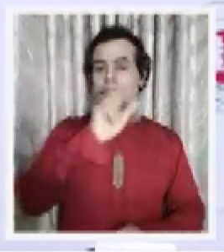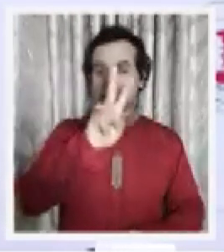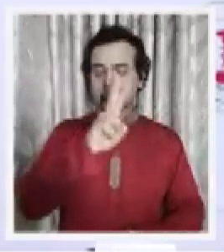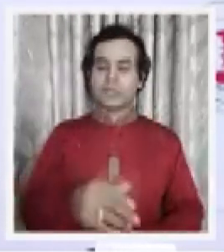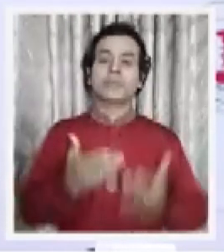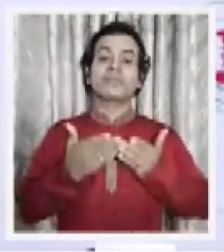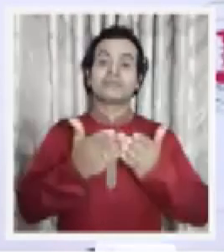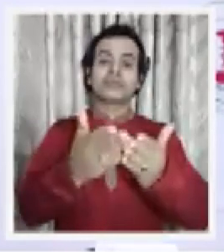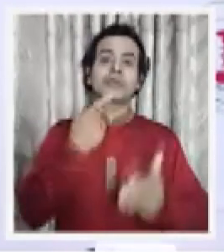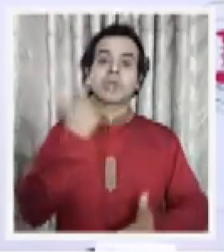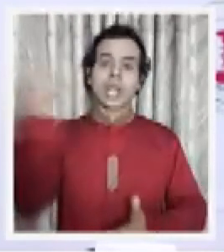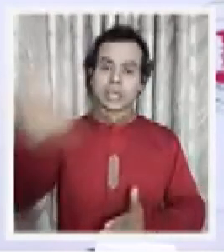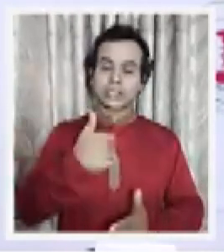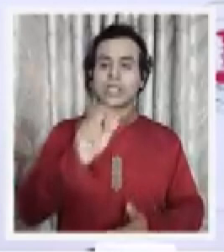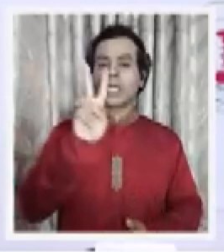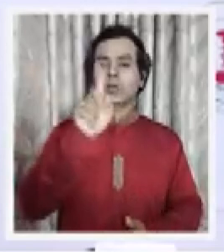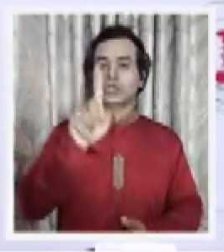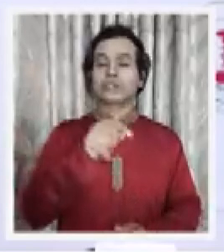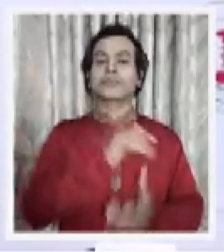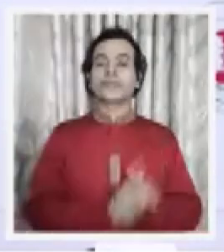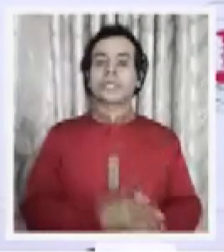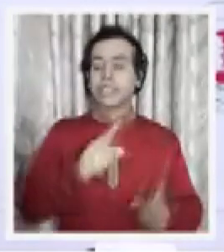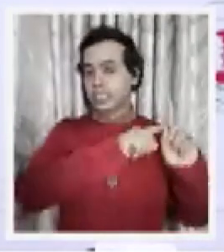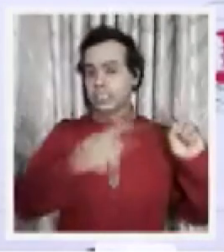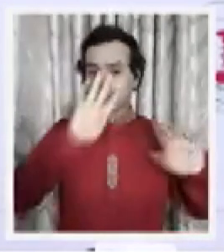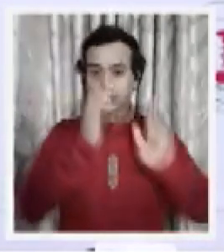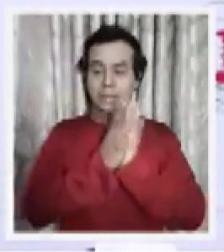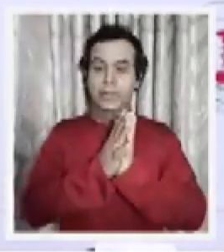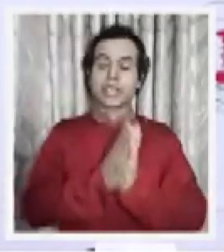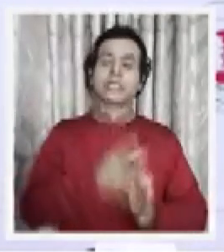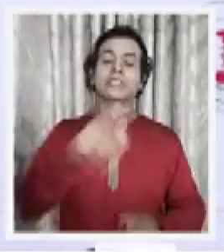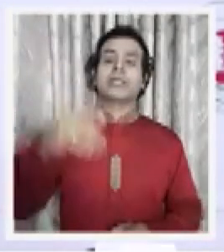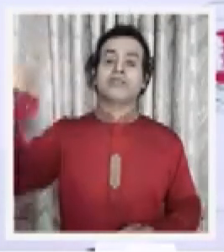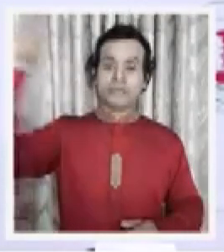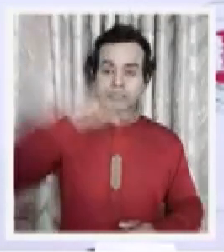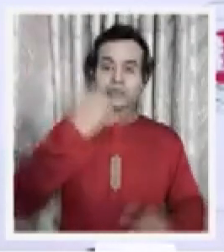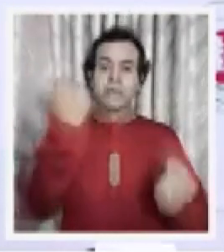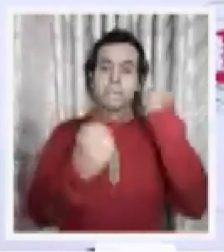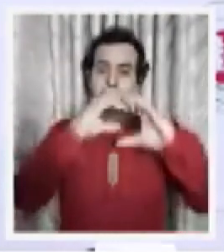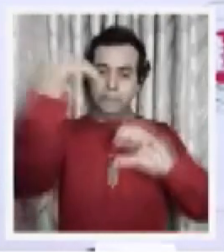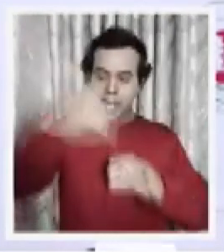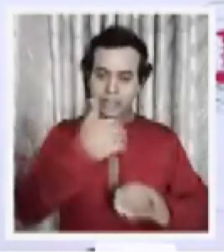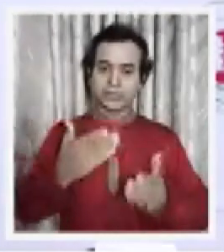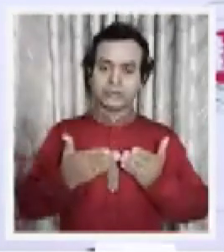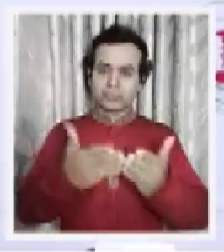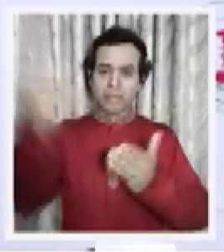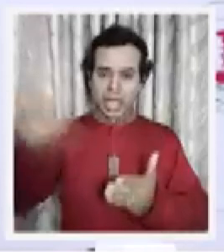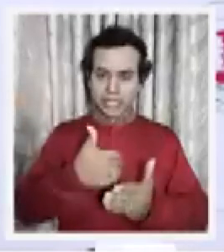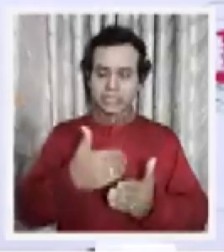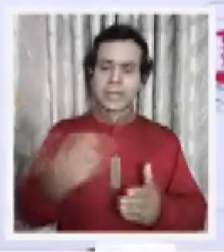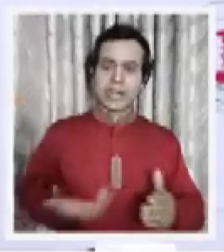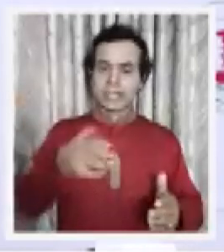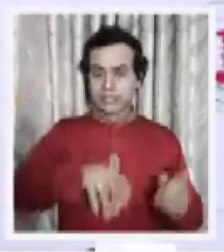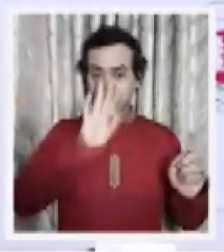বন্দরে 62 জন, 2টি সমুদ্র বন্দরে 21 জন। এ পর্যন্ত স্ক্রিনিং হয়েছে 3টি আন্তর্জাতিক বিমানবন্দর, সকল স্থল বন্দর,